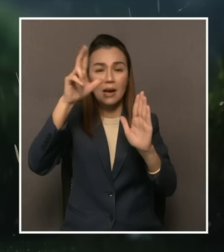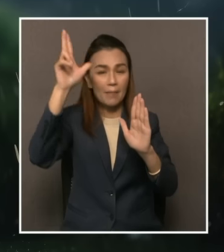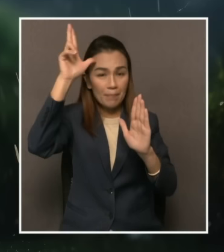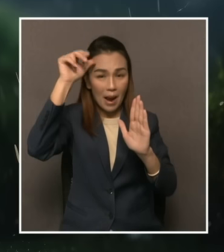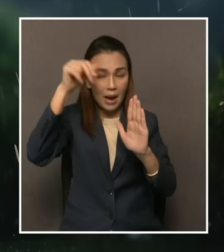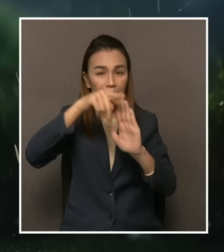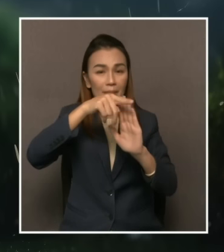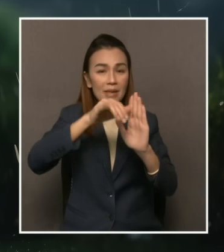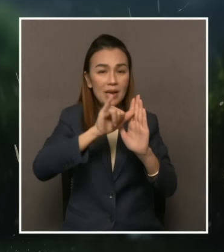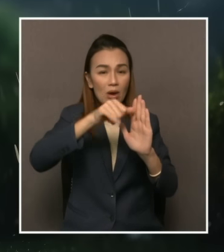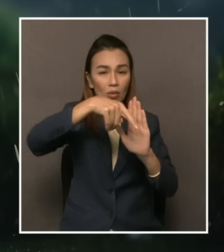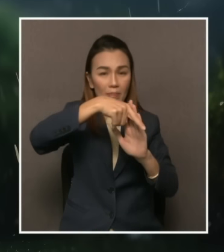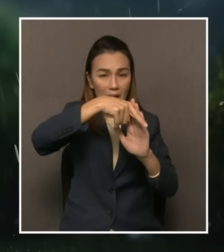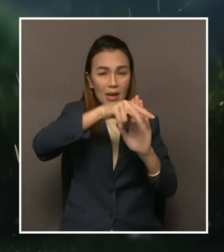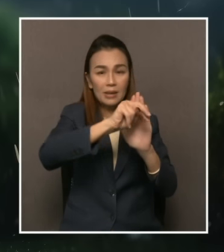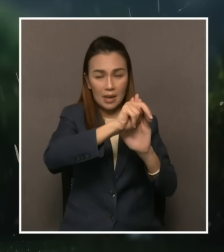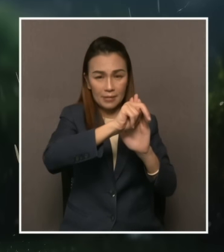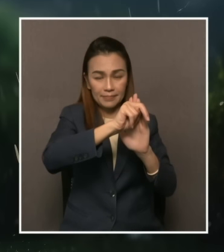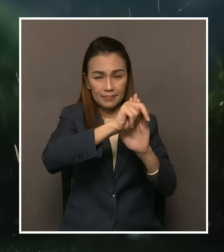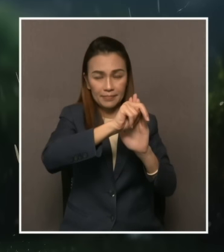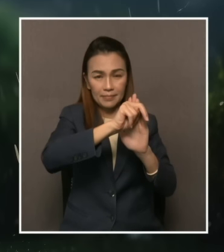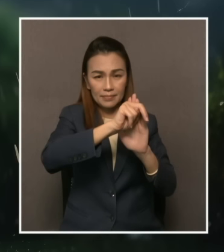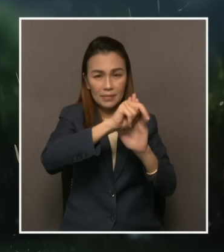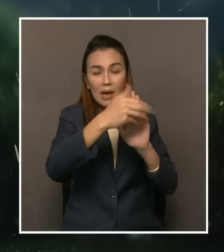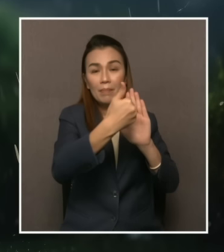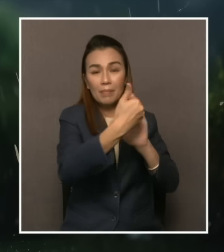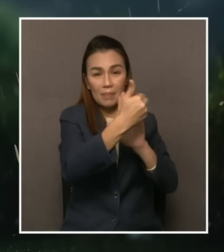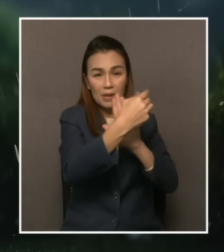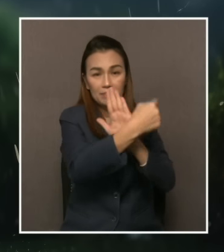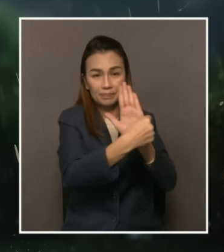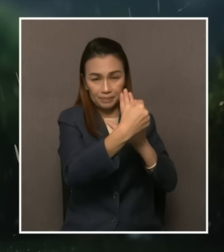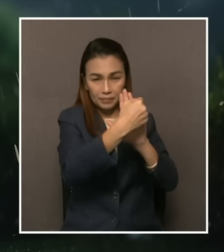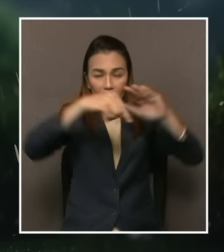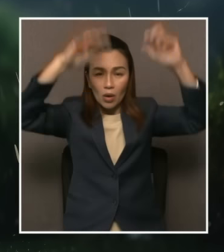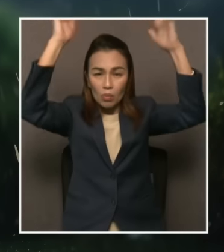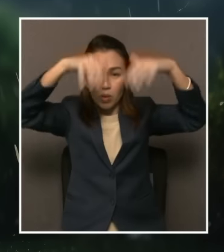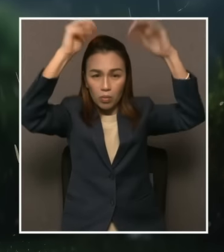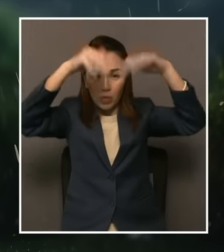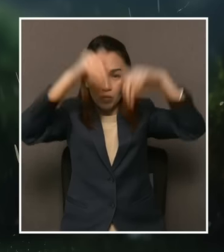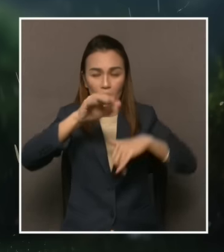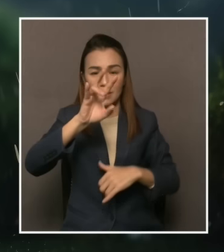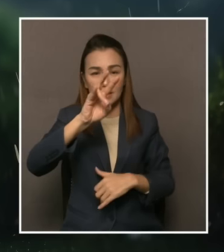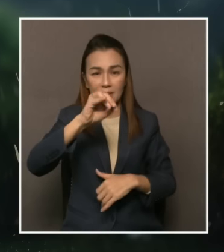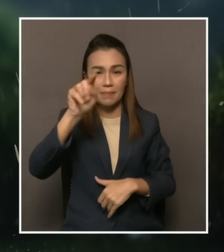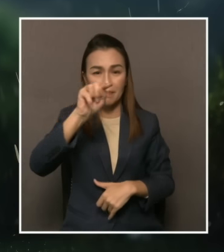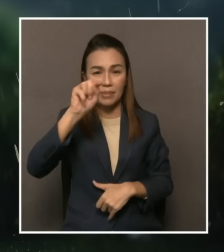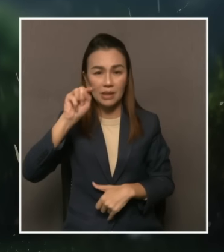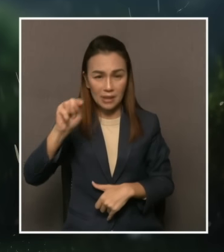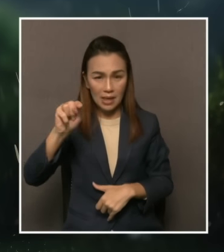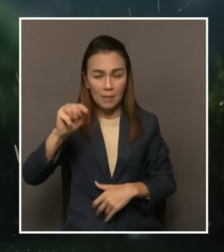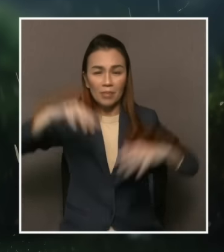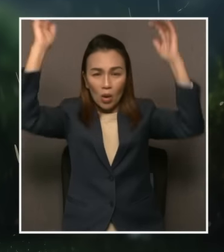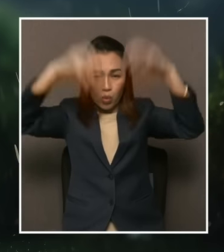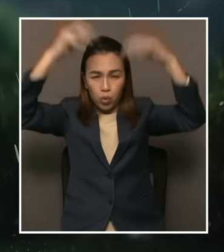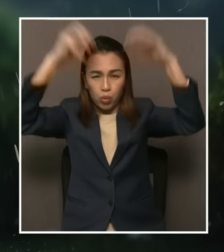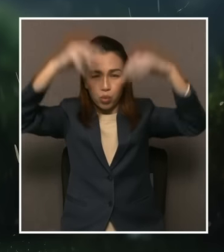ยาว พแ่ และน่านชนผ้าตวนอกเชียเหือมีฝนฟาขนองร้อยล้า 70 ของพ้นที่มีฝนตกหนก